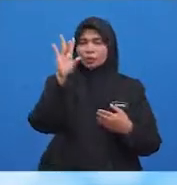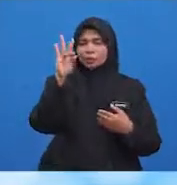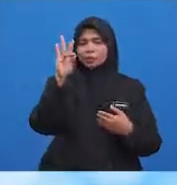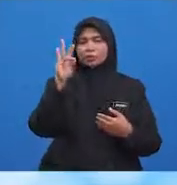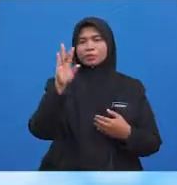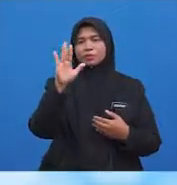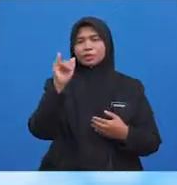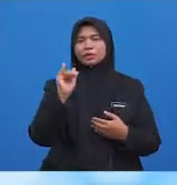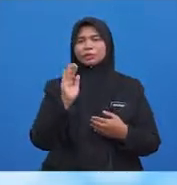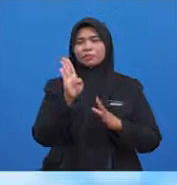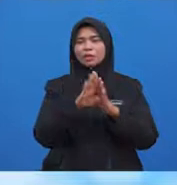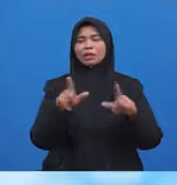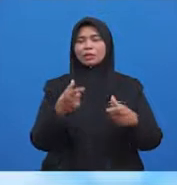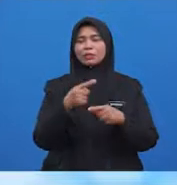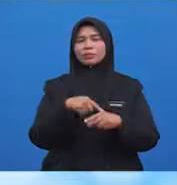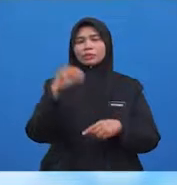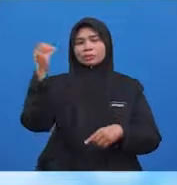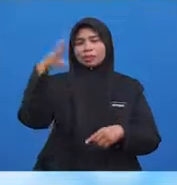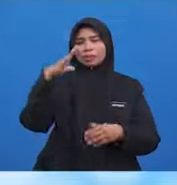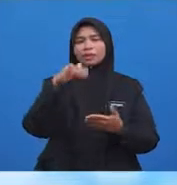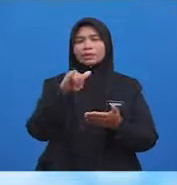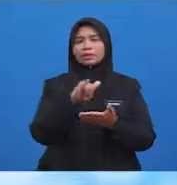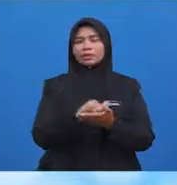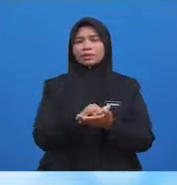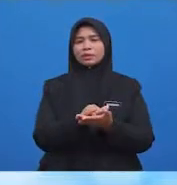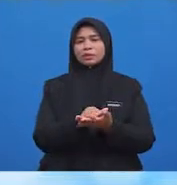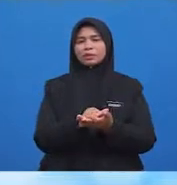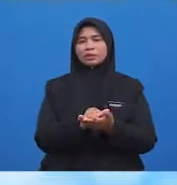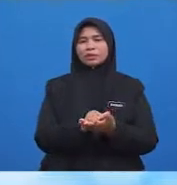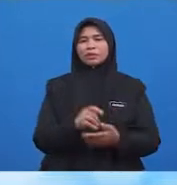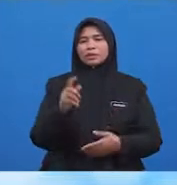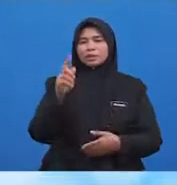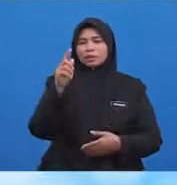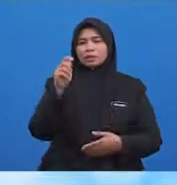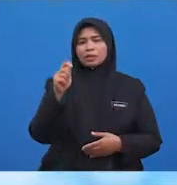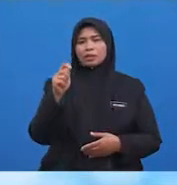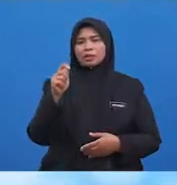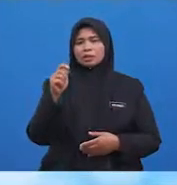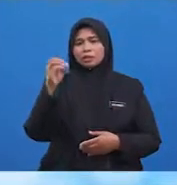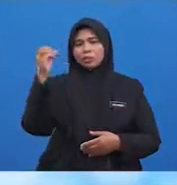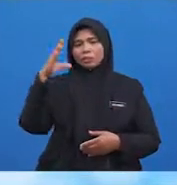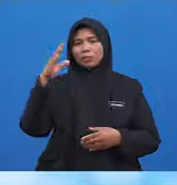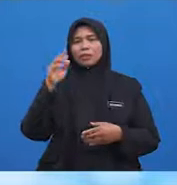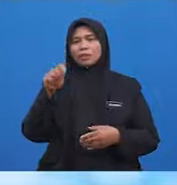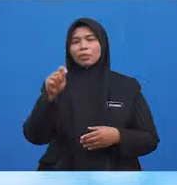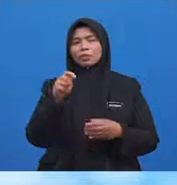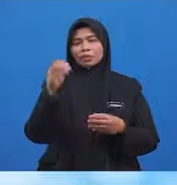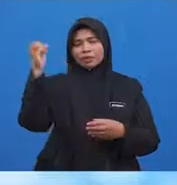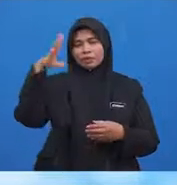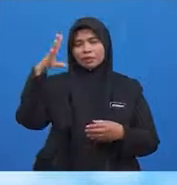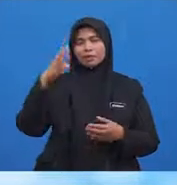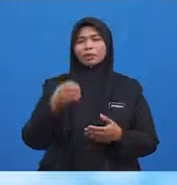yang berlaku di Matahari yaitu grano Tompo matahari